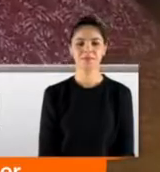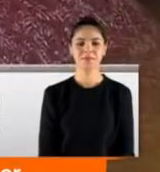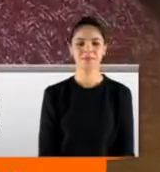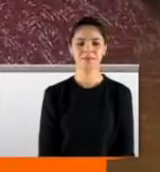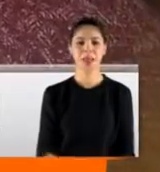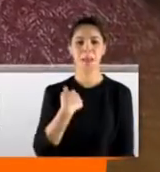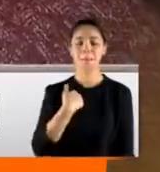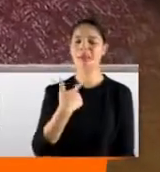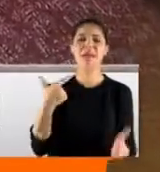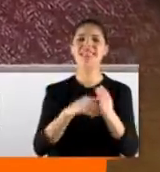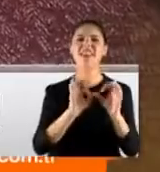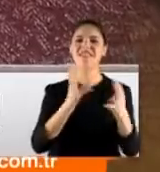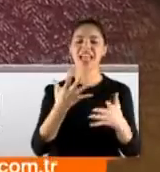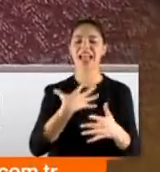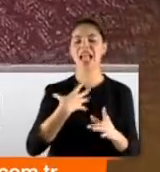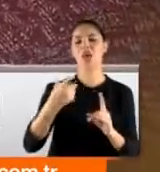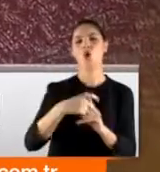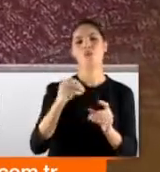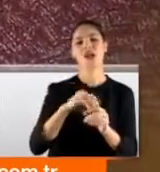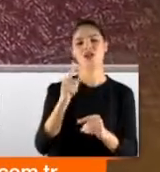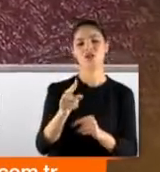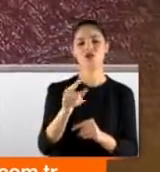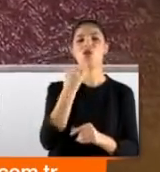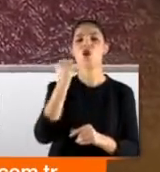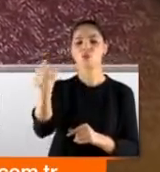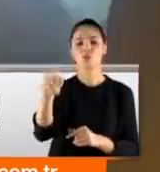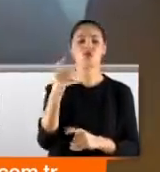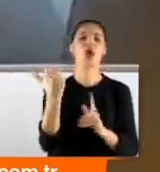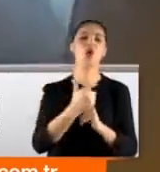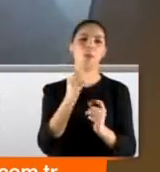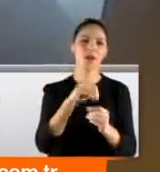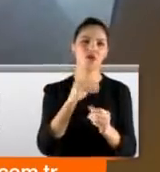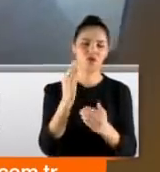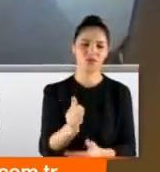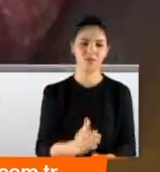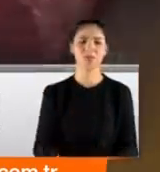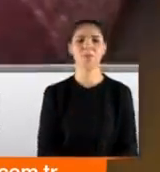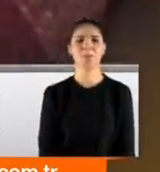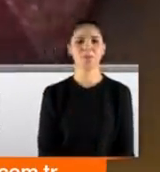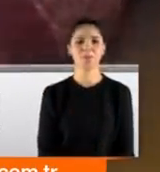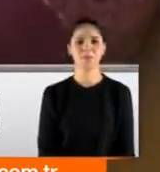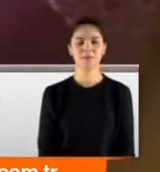Benim tamamen amacım kendimi korumak ve müşterilerimi korumak.